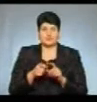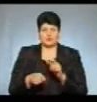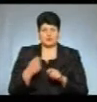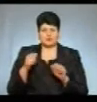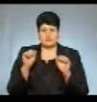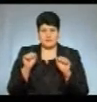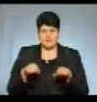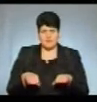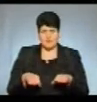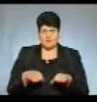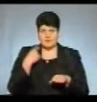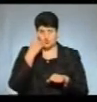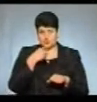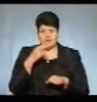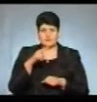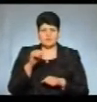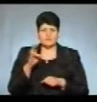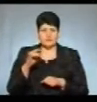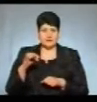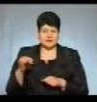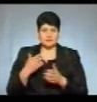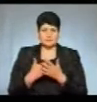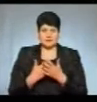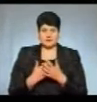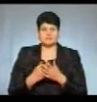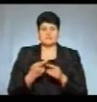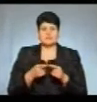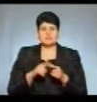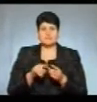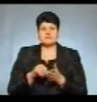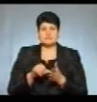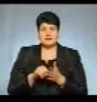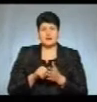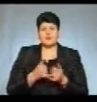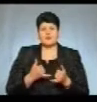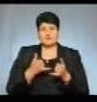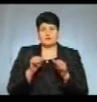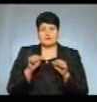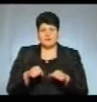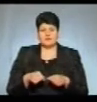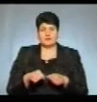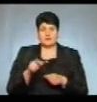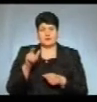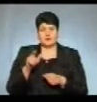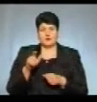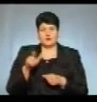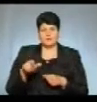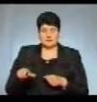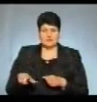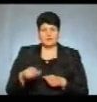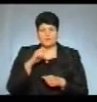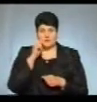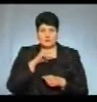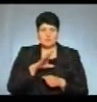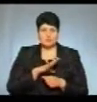прав по персональних даних? Для прикладу, за даними представника Уповноваженого з прав людини, в Україні за 4 роки таких було 3,5